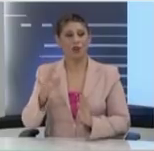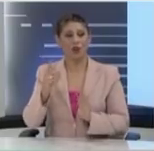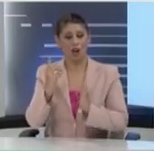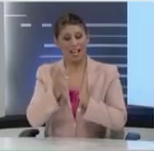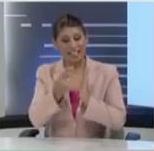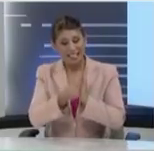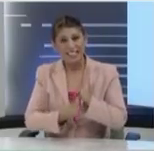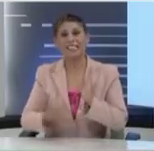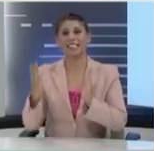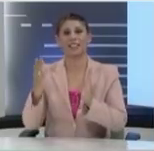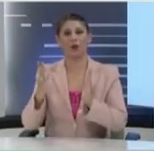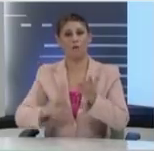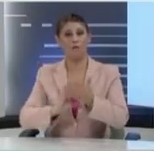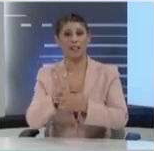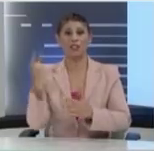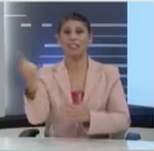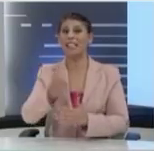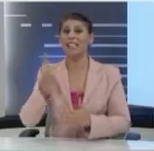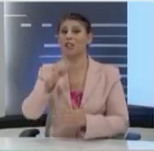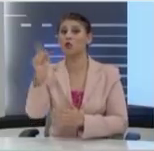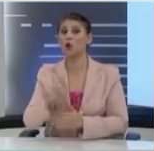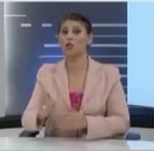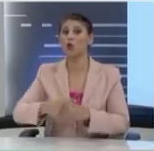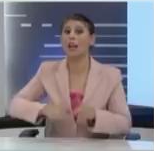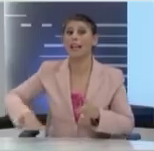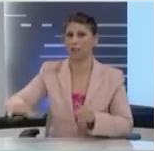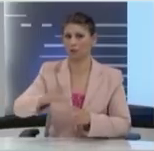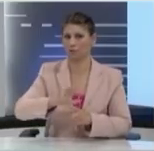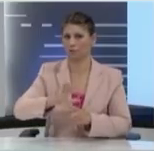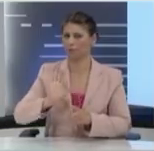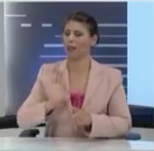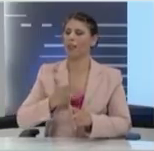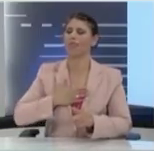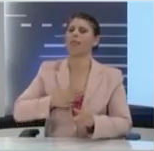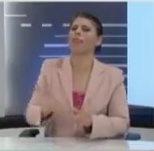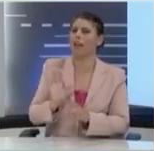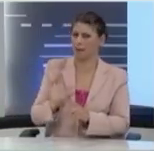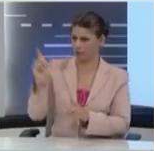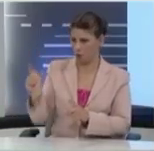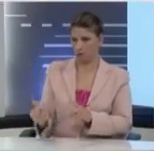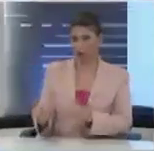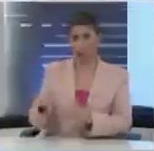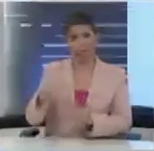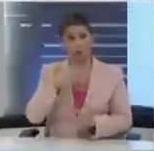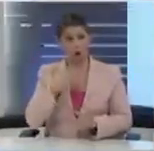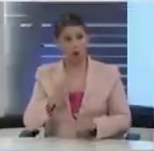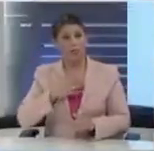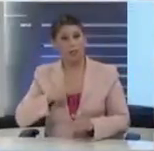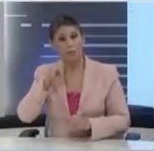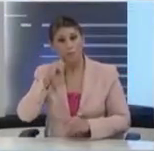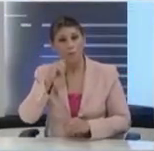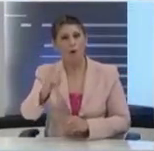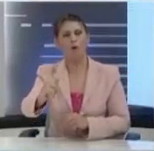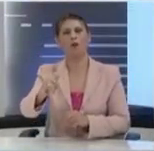κριτήριό σας η βελτίωση των συνθήκων ζωής του ελληνικού λαού. Για το λόγο αυτό, θέλετε διαρκώς